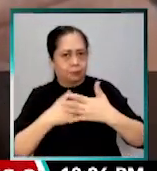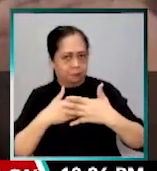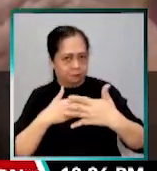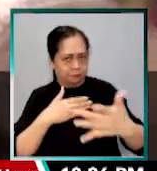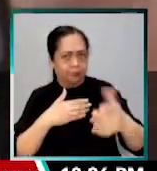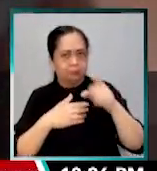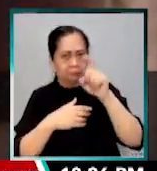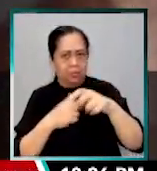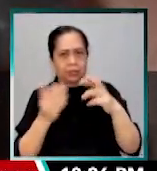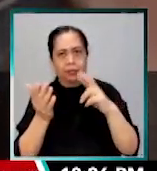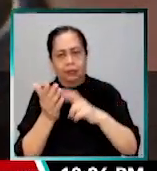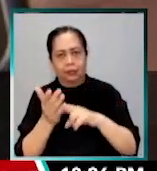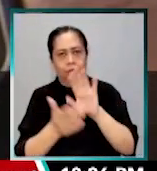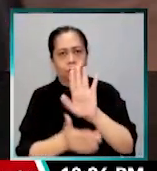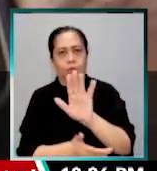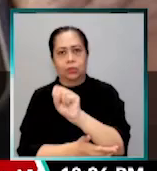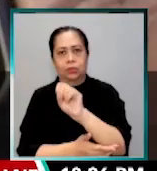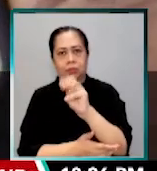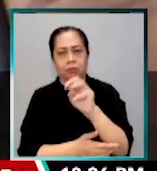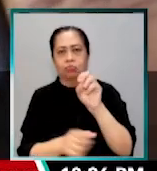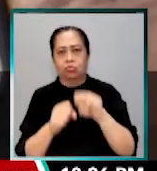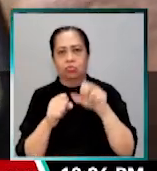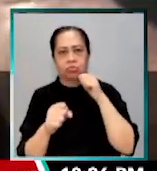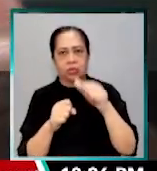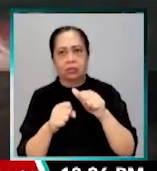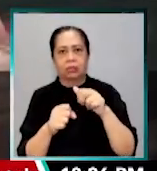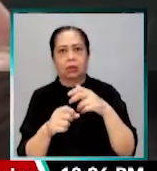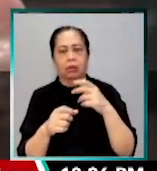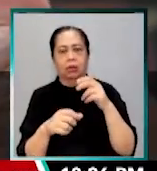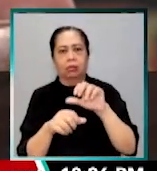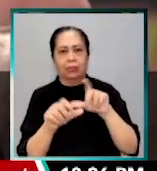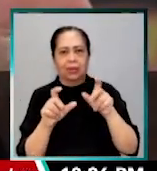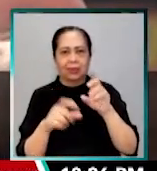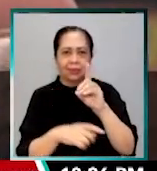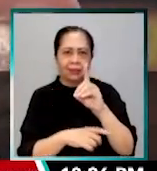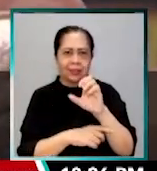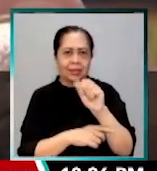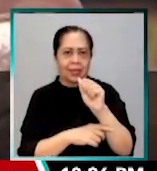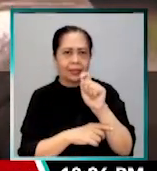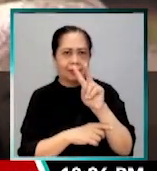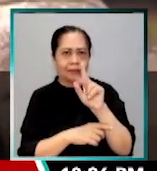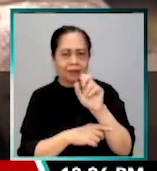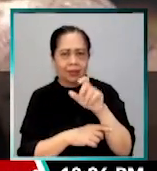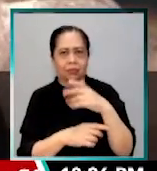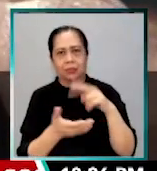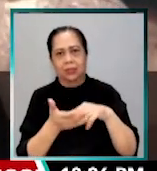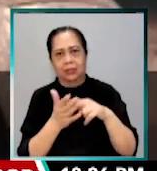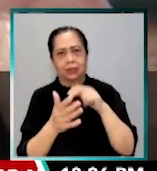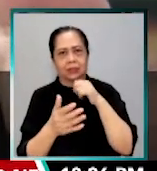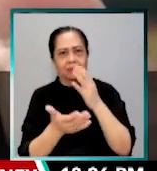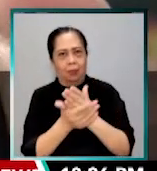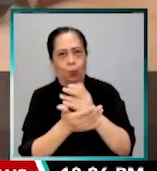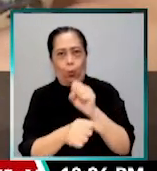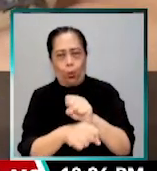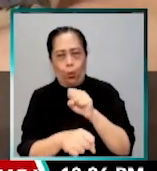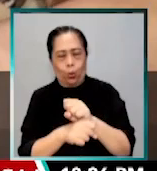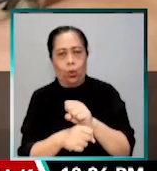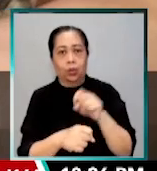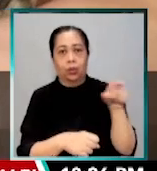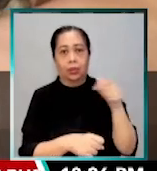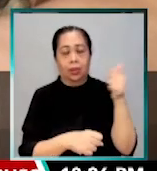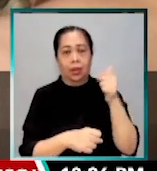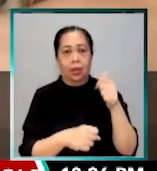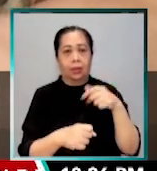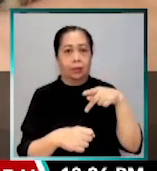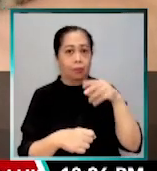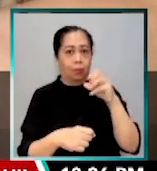mga SIM card para hindi ito ma-deactivate. Ang mga postpaid subscriber naman Ang telco raw ang kukontak sa mga subscriber